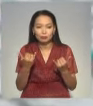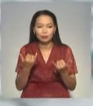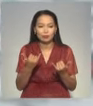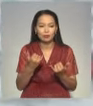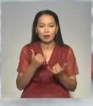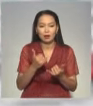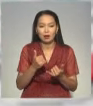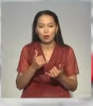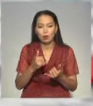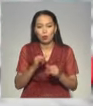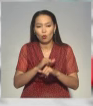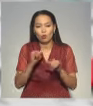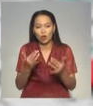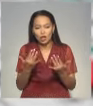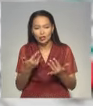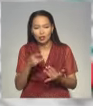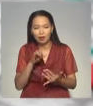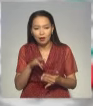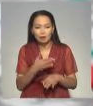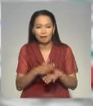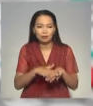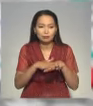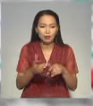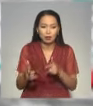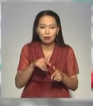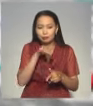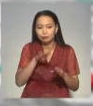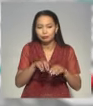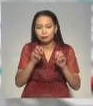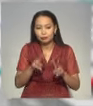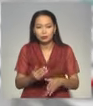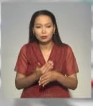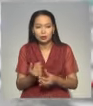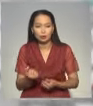подготовку квалифицированных специалистов, оказание социальной поддержки работникам этой сферы